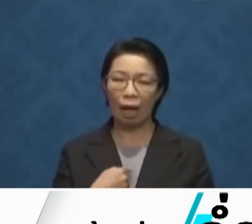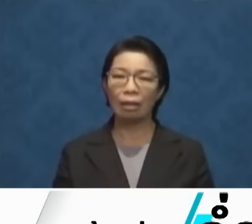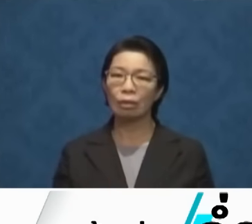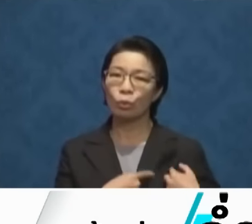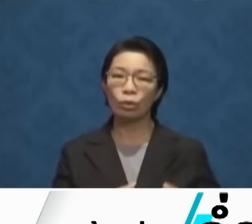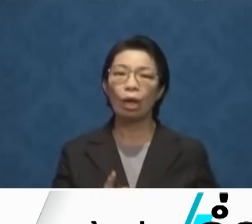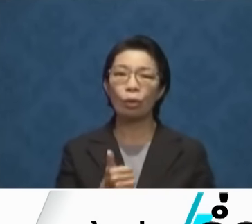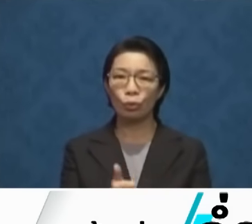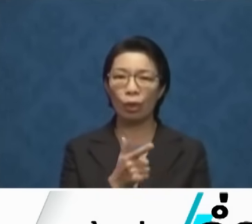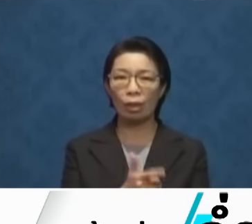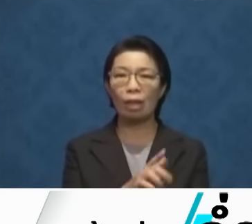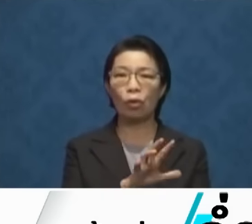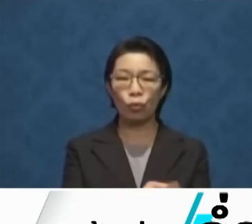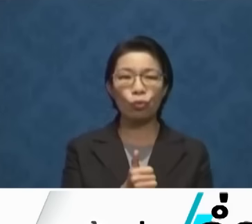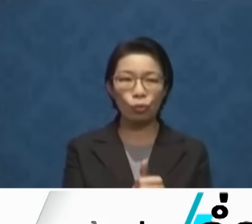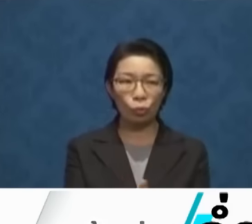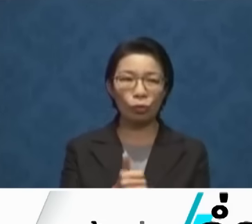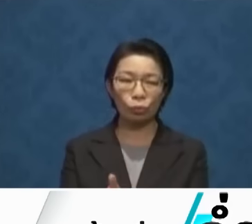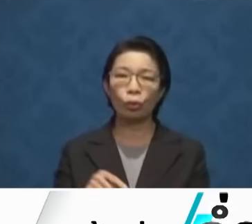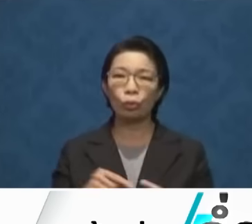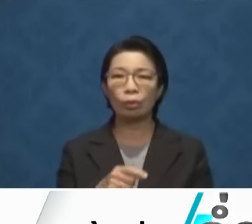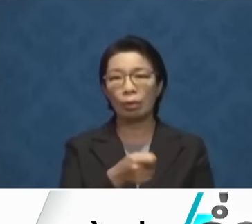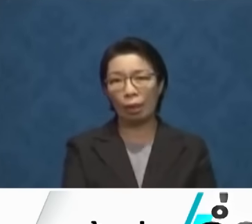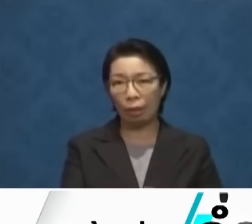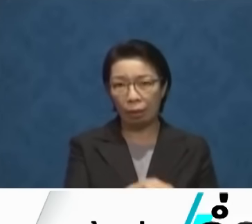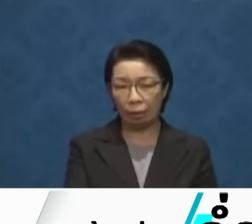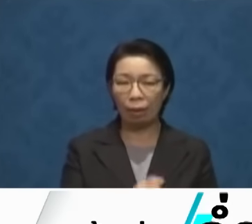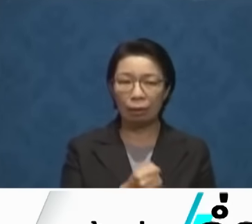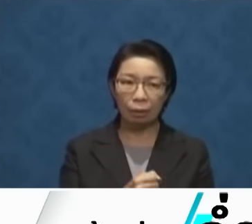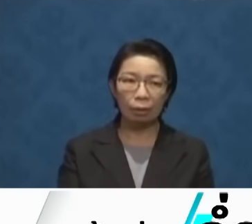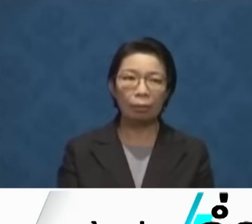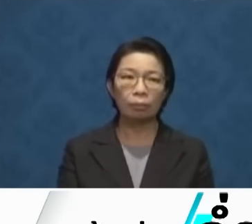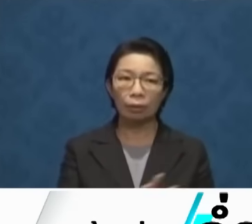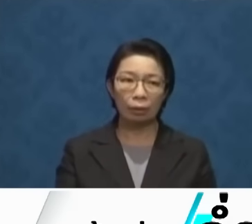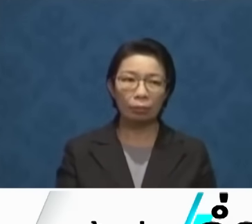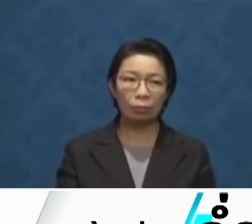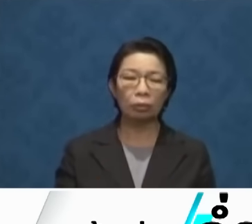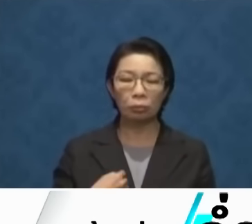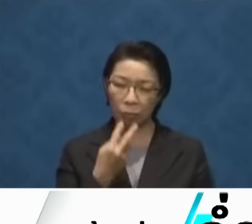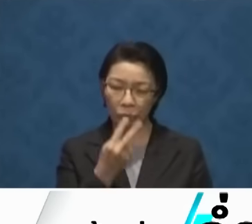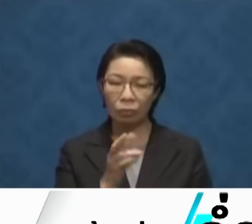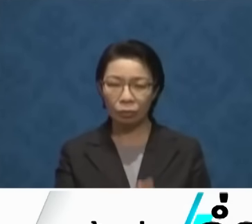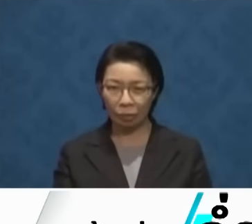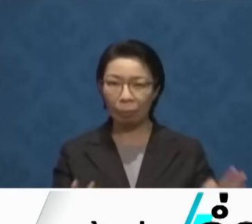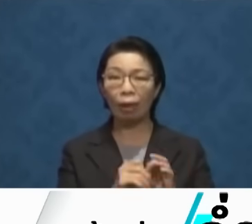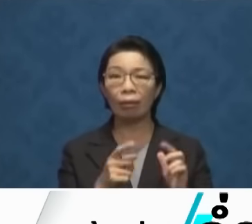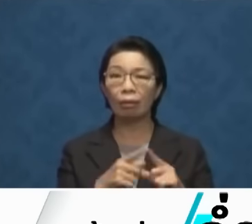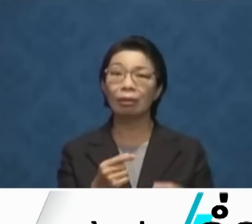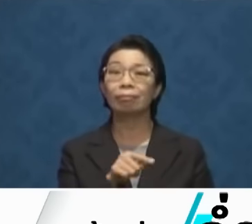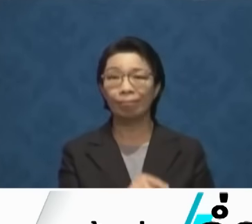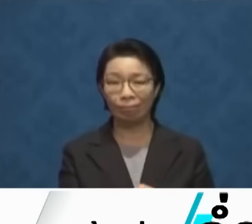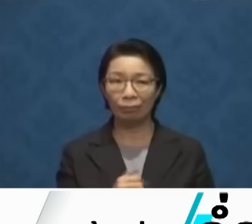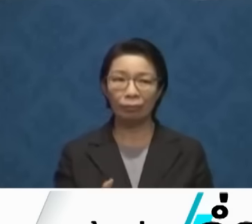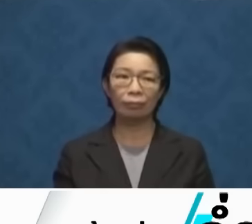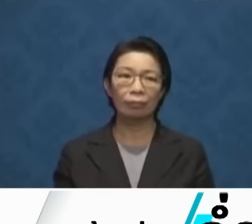ครับเรื่องกุ้งจนถูกดำเนินคดีเพราะช่วยเกษตรกรขายกุ้งที่สนามหลวงครับท่านประธานครับฉะนั้นผมเห็นความสำคัญเรื่องนี้มากครับท่านประธานและก็ที่สำคัญคือเรื่